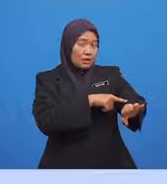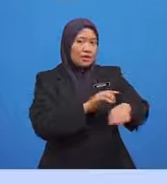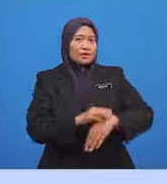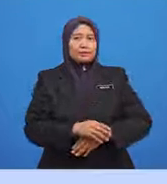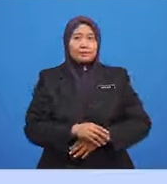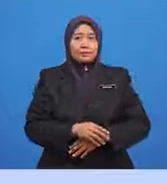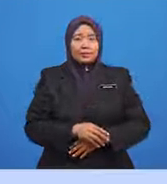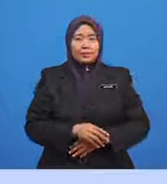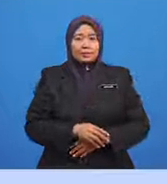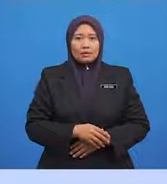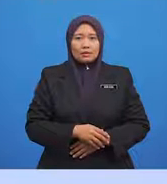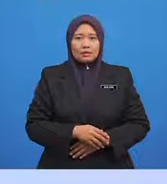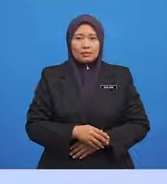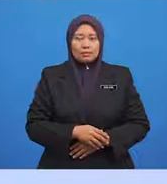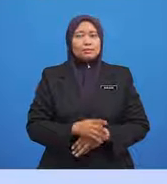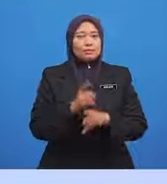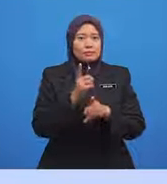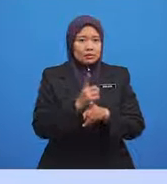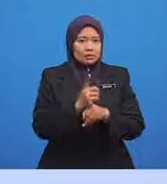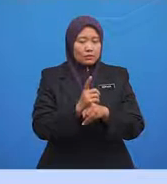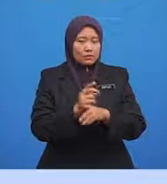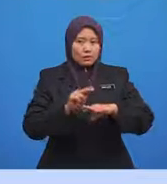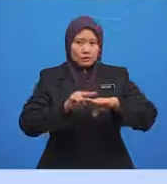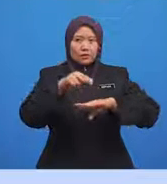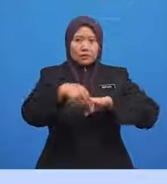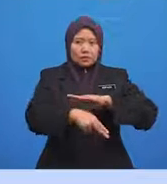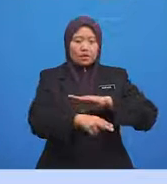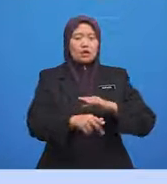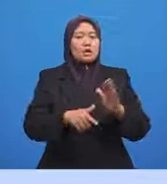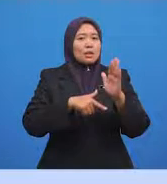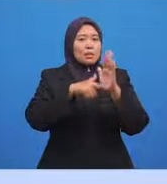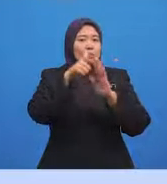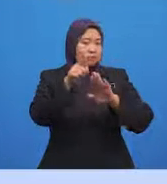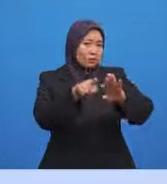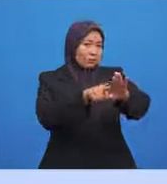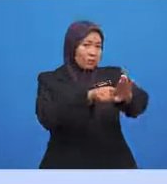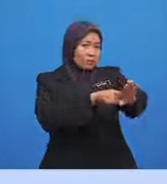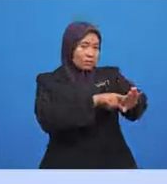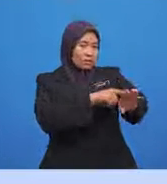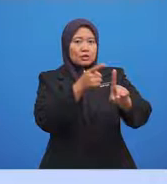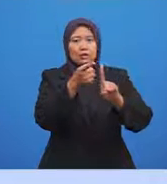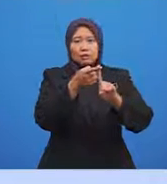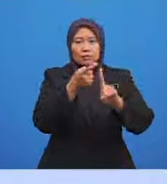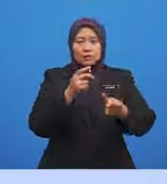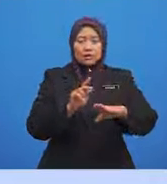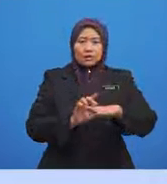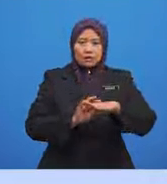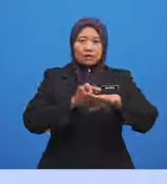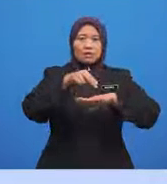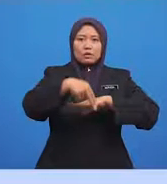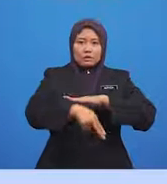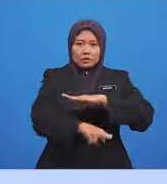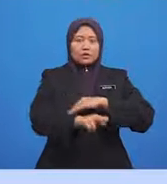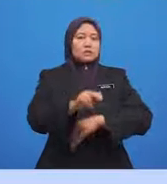Ha, bijak. Gelonsor B lebih panjang daripada gelonsor A. Harus diingat